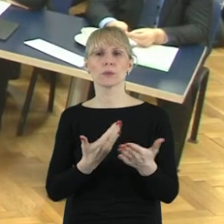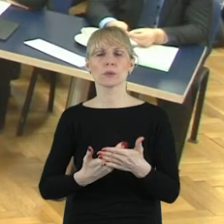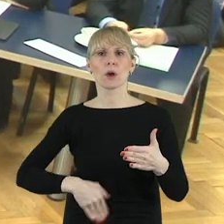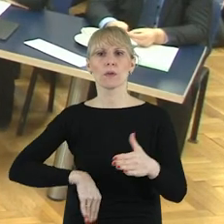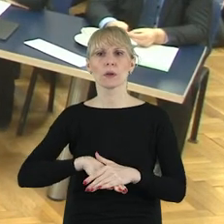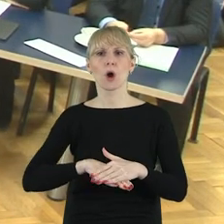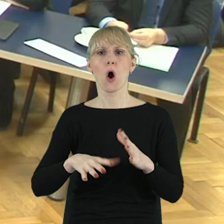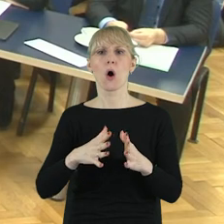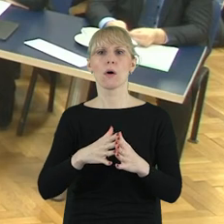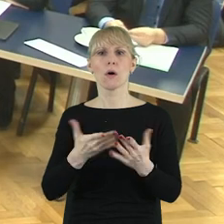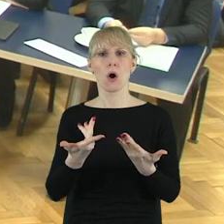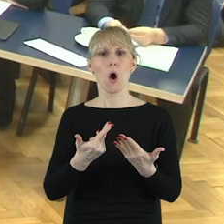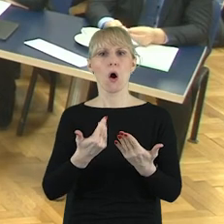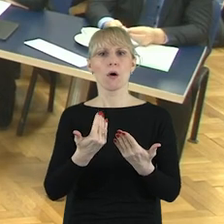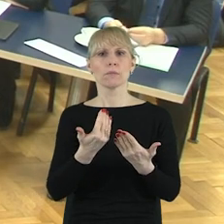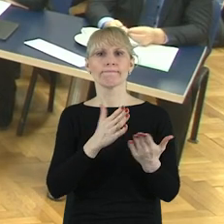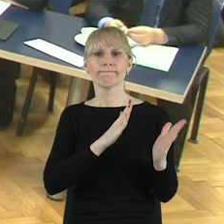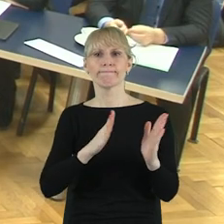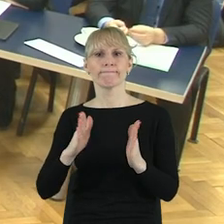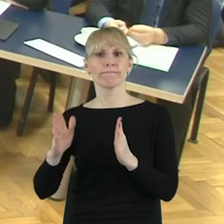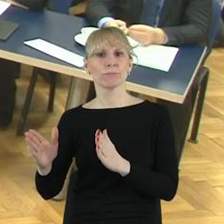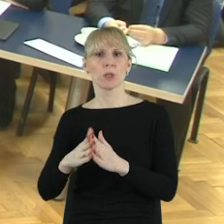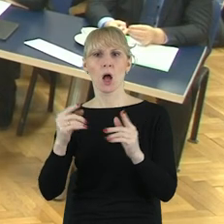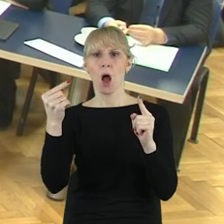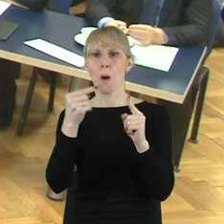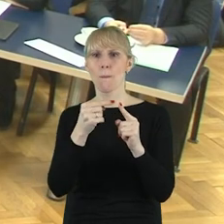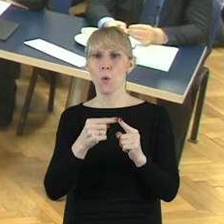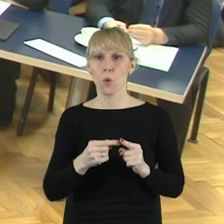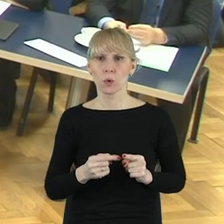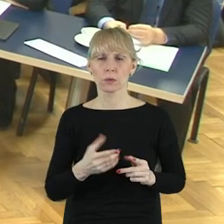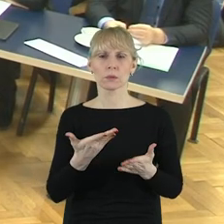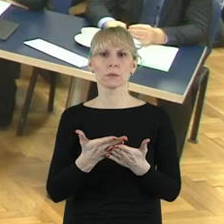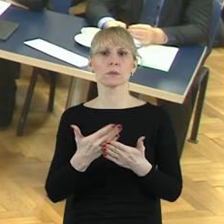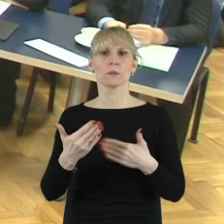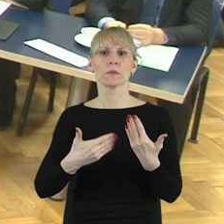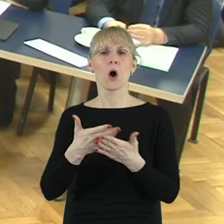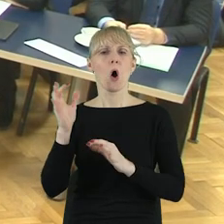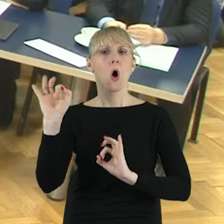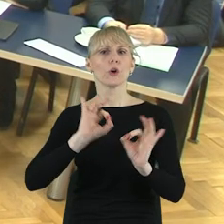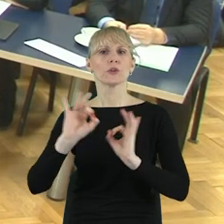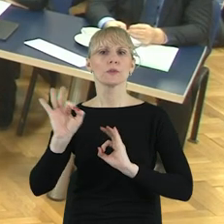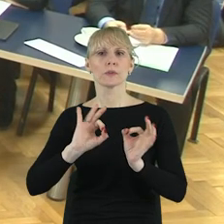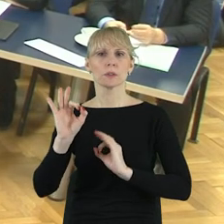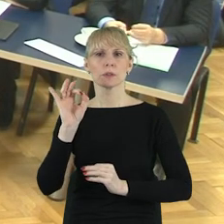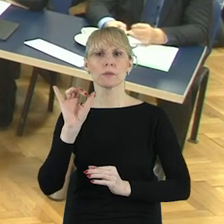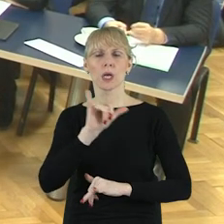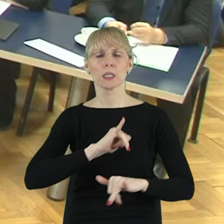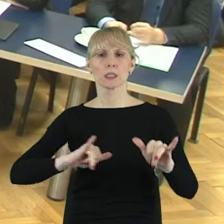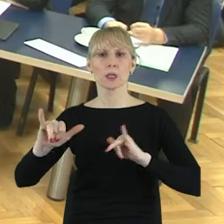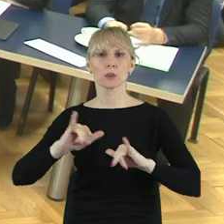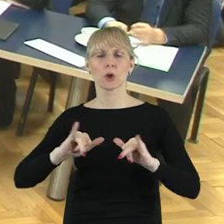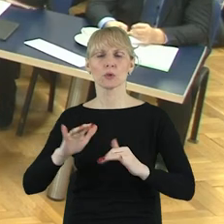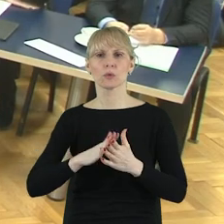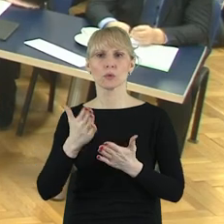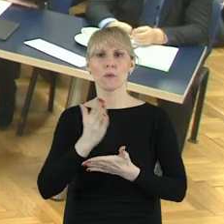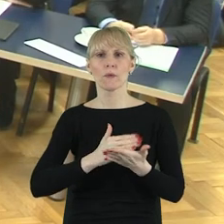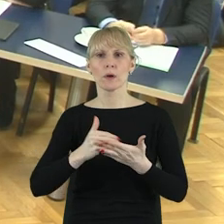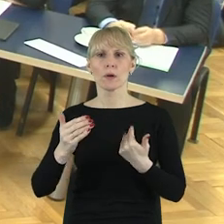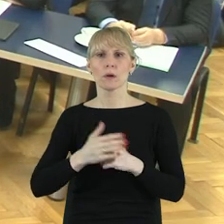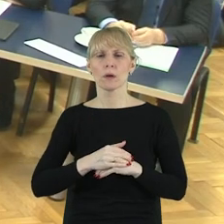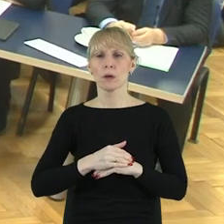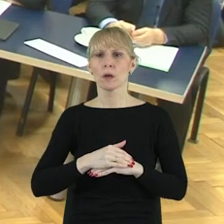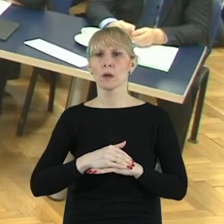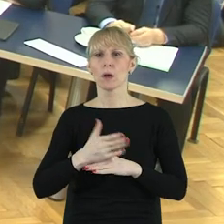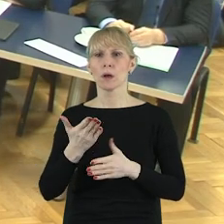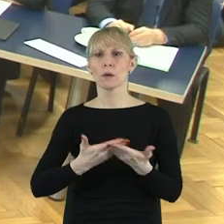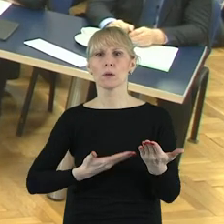informację zarządu województwa na temat szeroko pojętej porodówki w szpitalu w Piotrkowie, w szpitalu